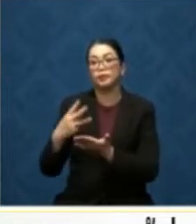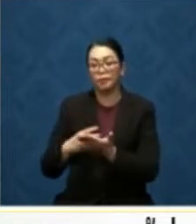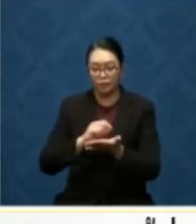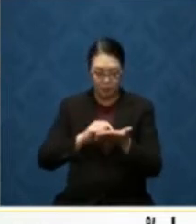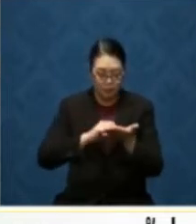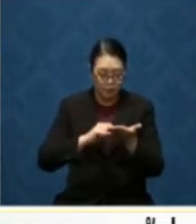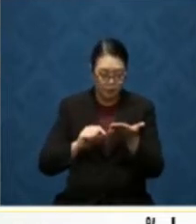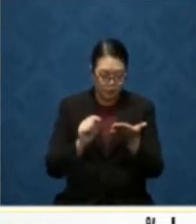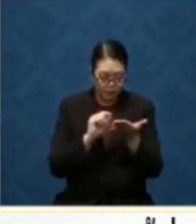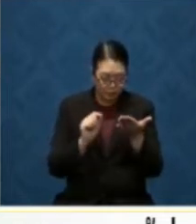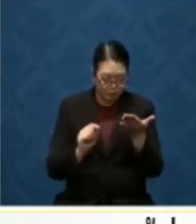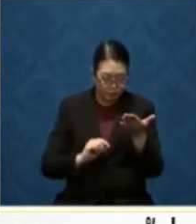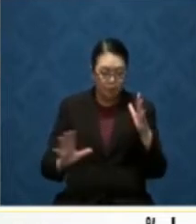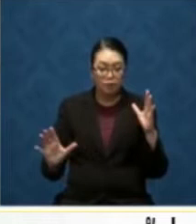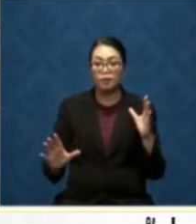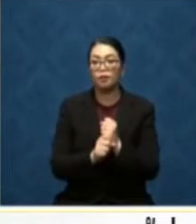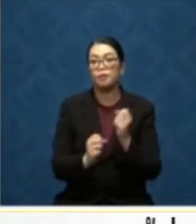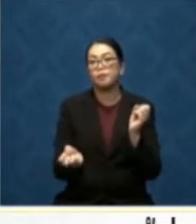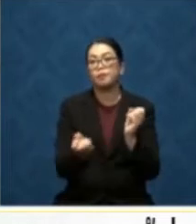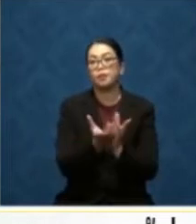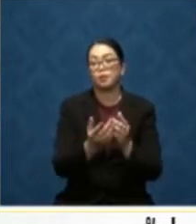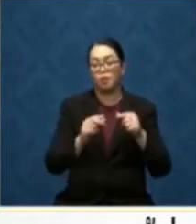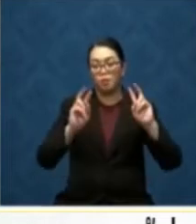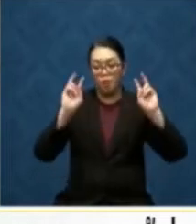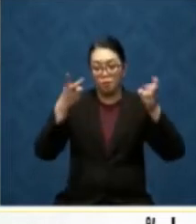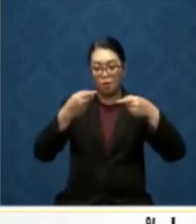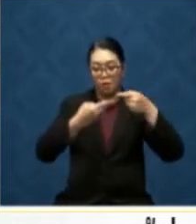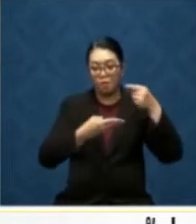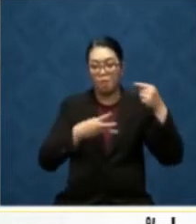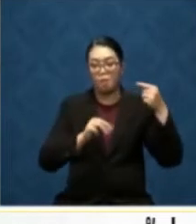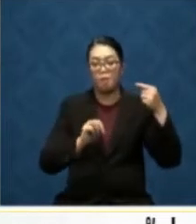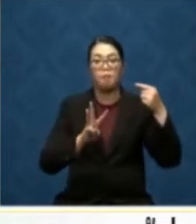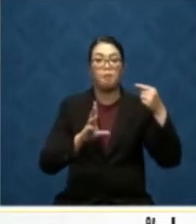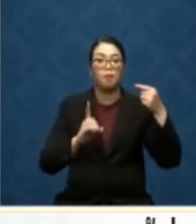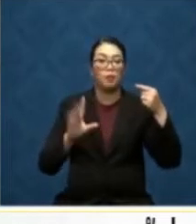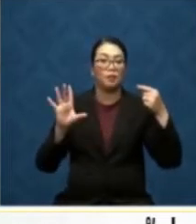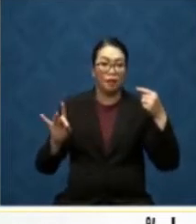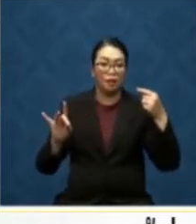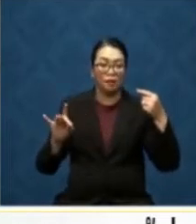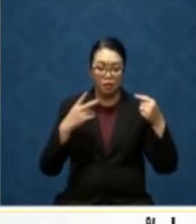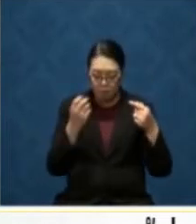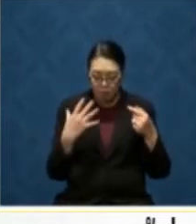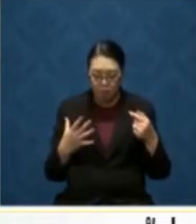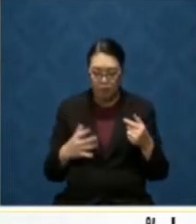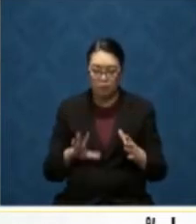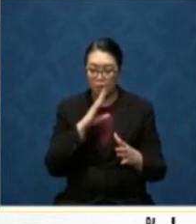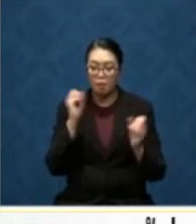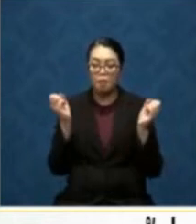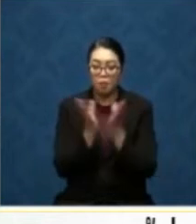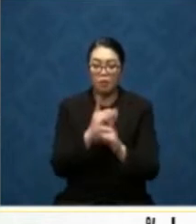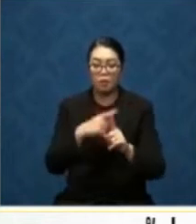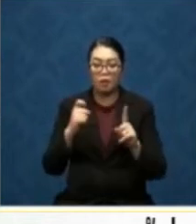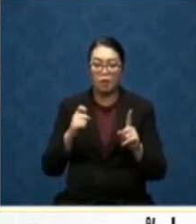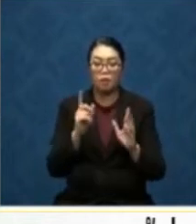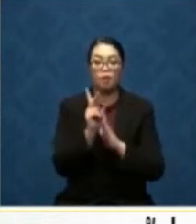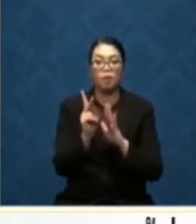เขีนผลกระธบไ้ว rounding ไปดูหมดที่ 8 ผลกระธบโดยรวมที่อ่าขึ้นจากกฎหมาย ม